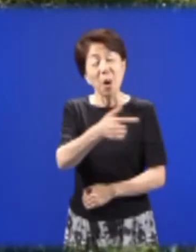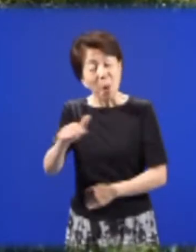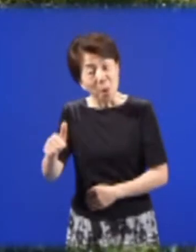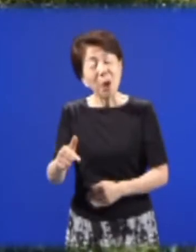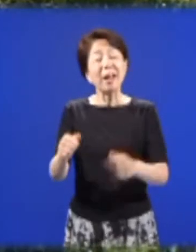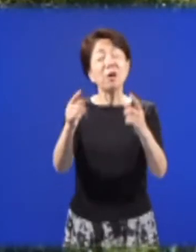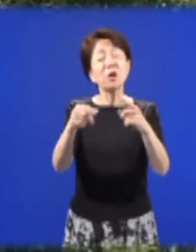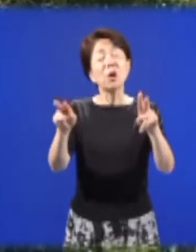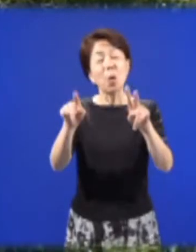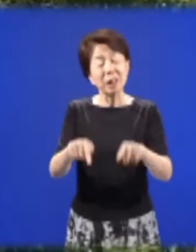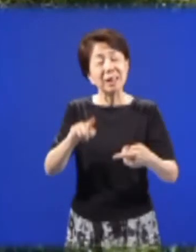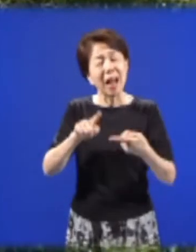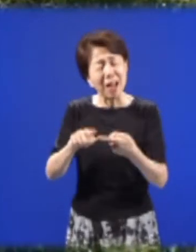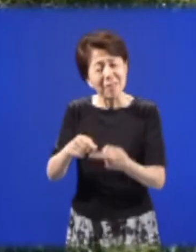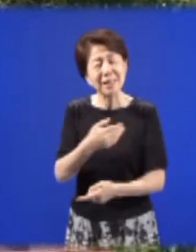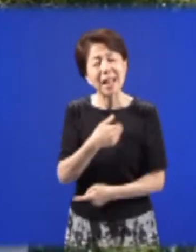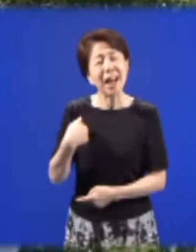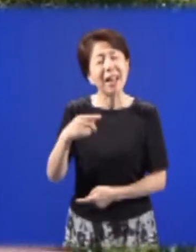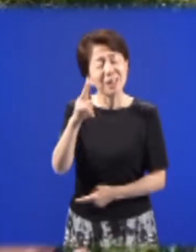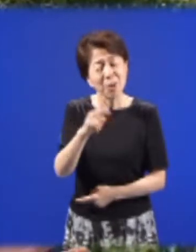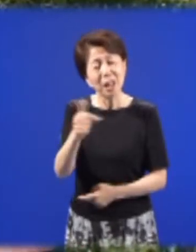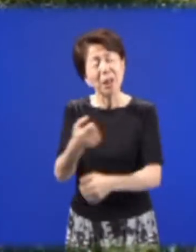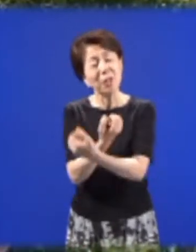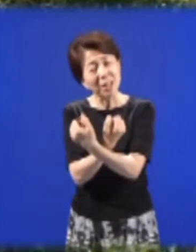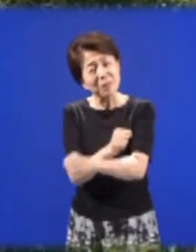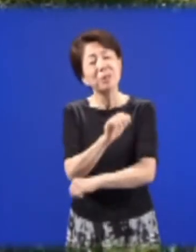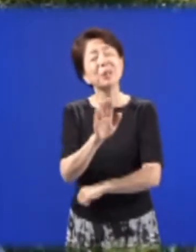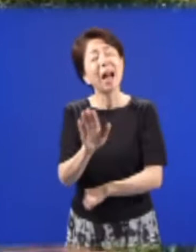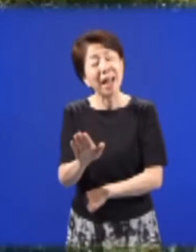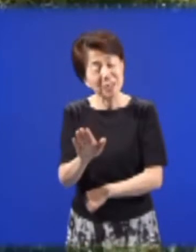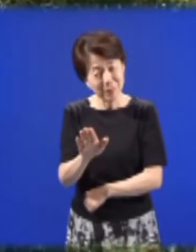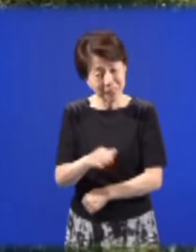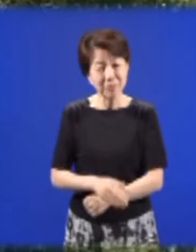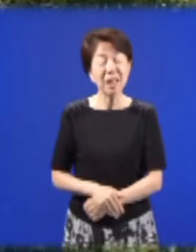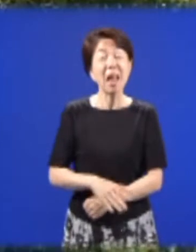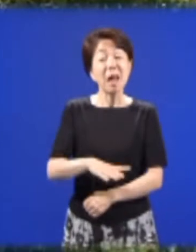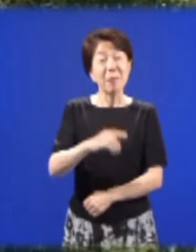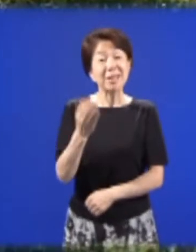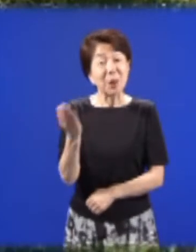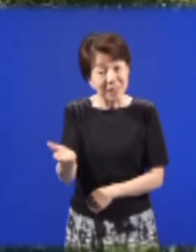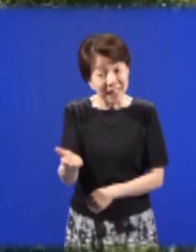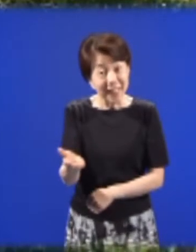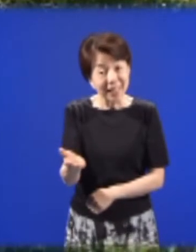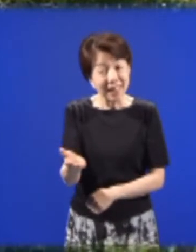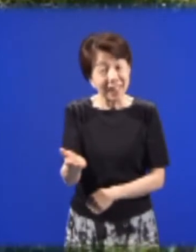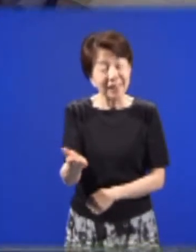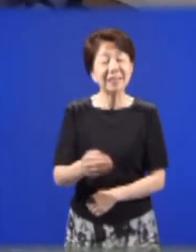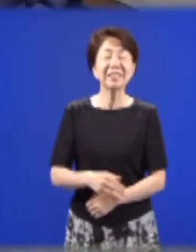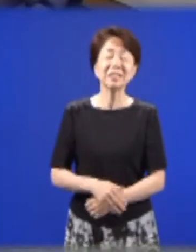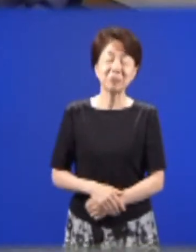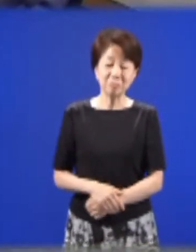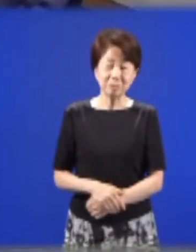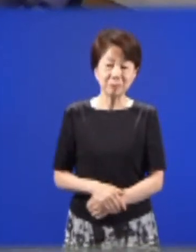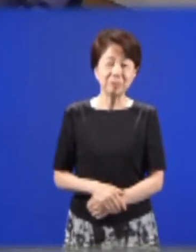しに合わせられるよう仕掛けがたくさんあるんです。まずはこちら、